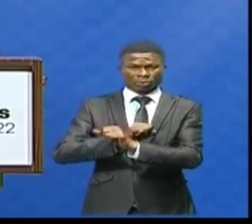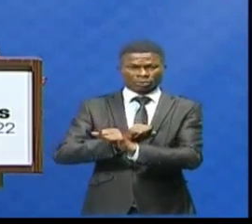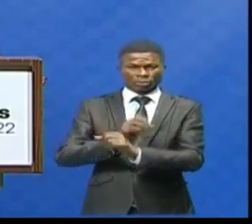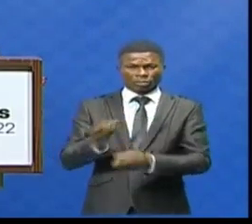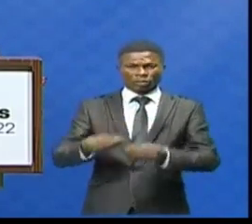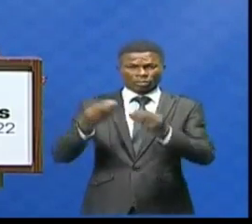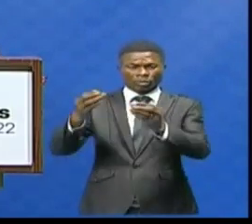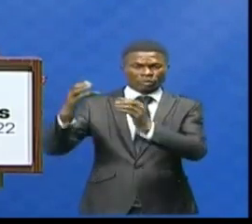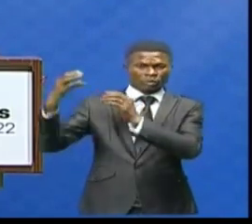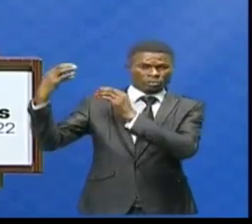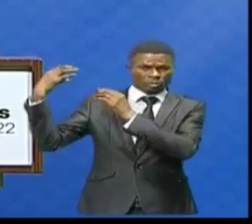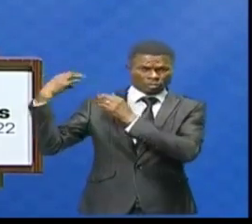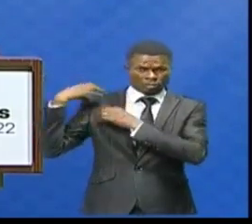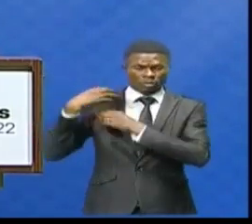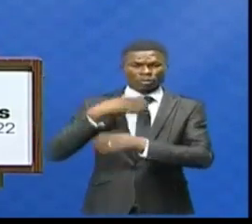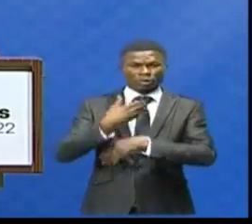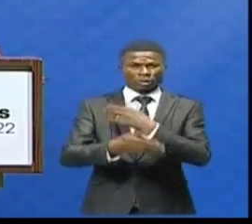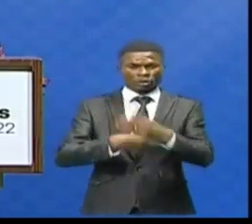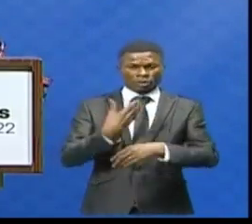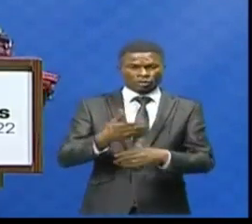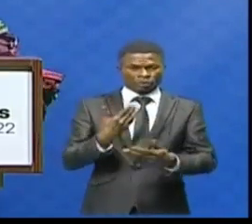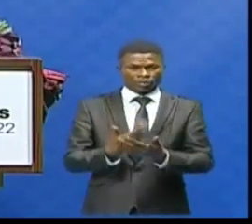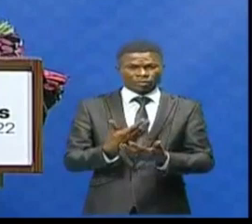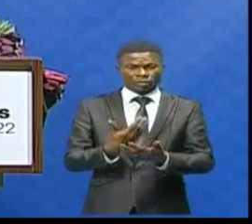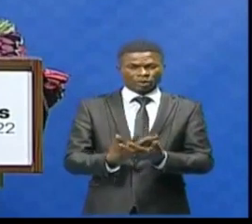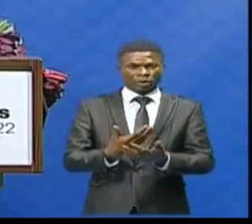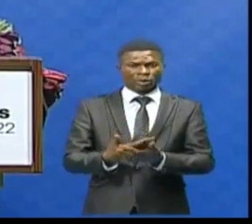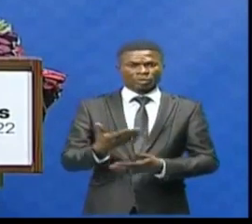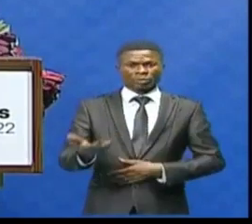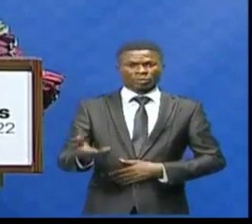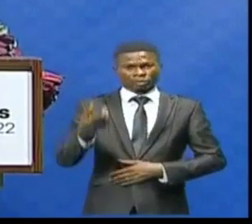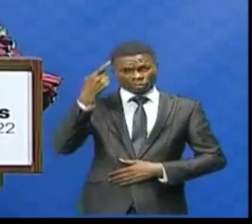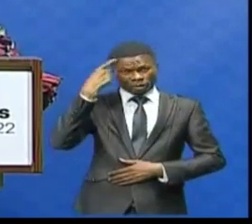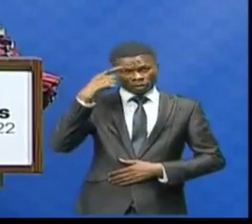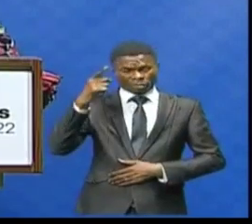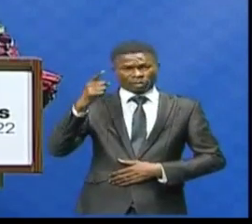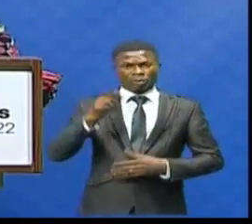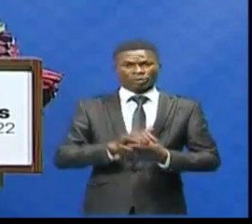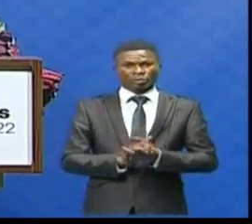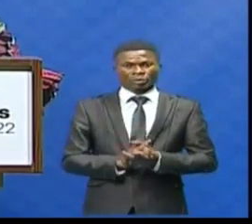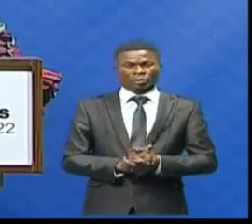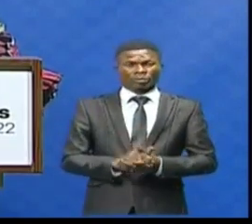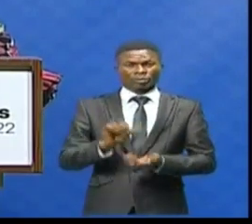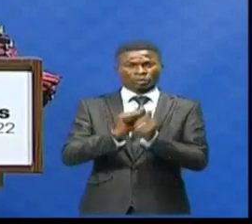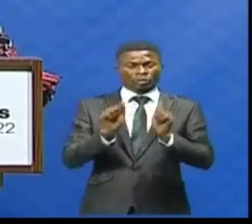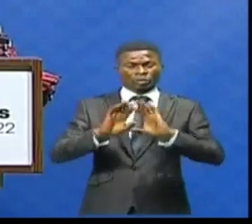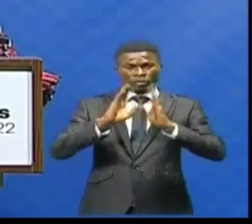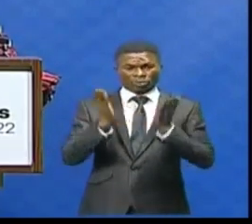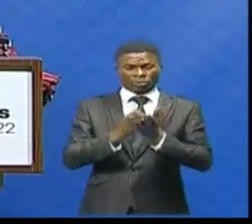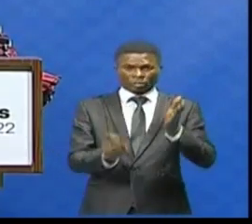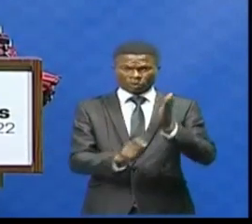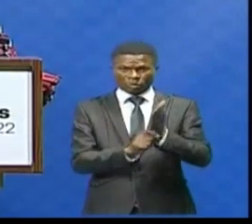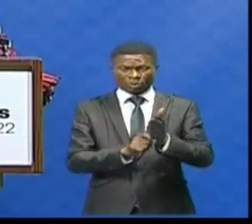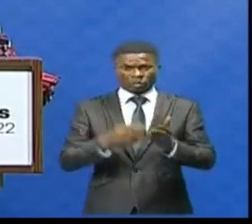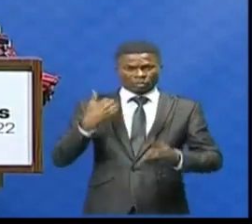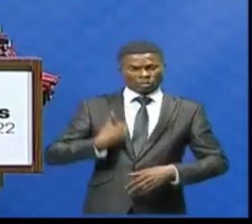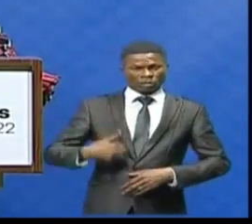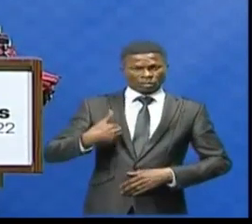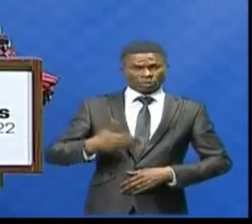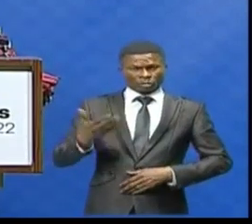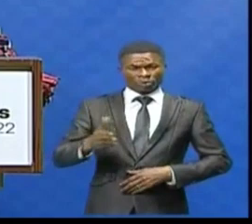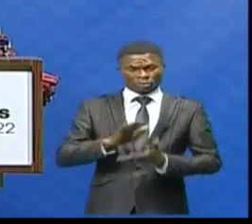chargées de faire toutes les diligences nécessaires pour que tous les préalable et technique et opérationnels